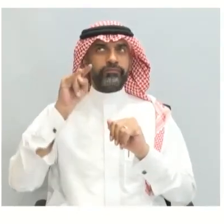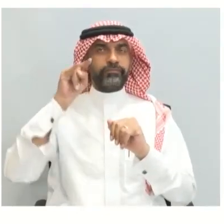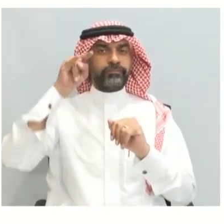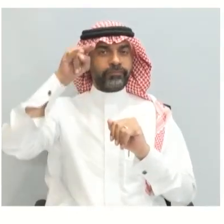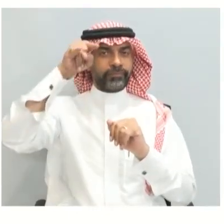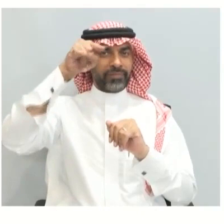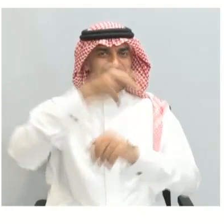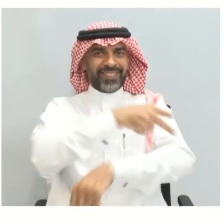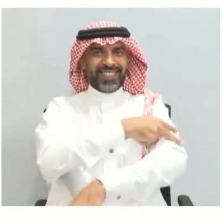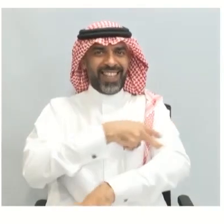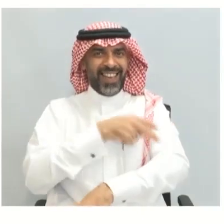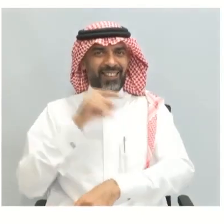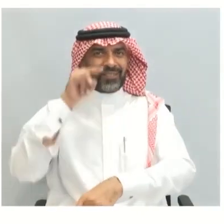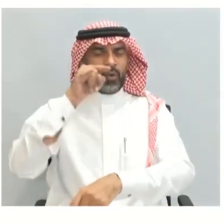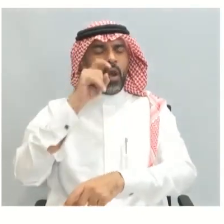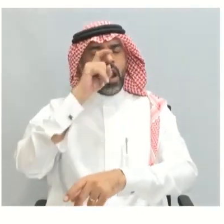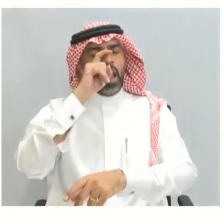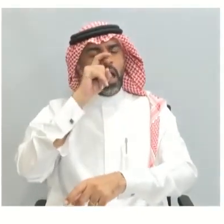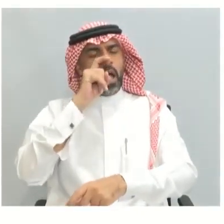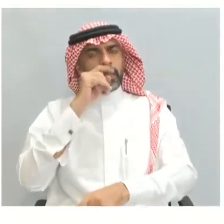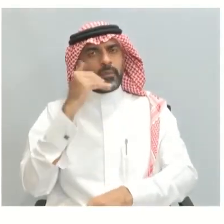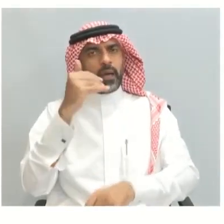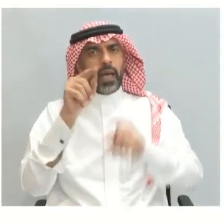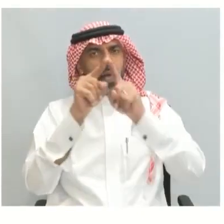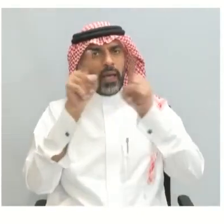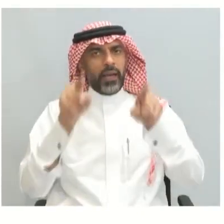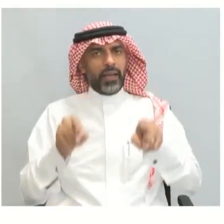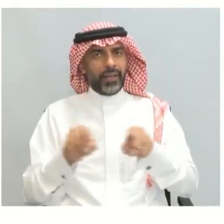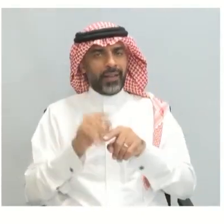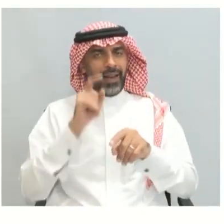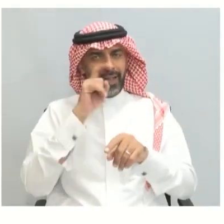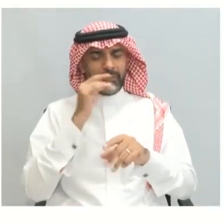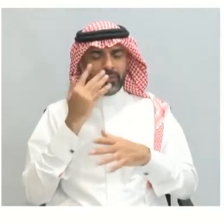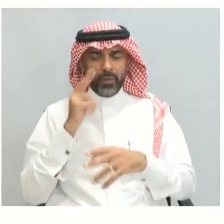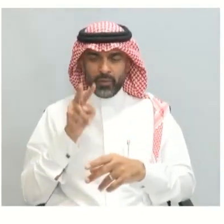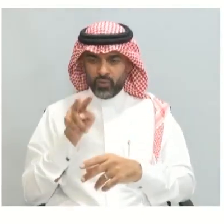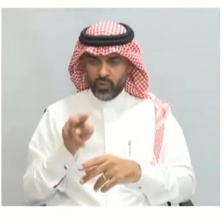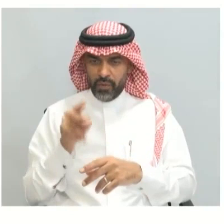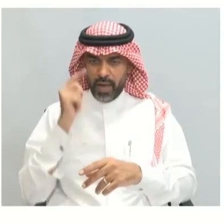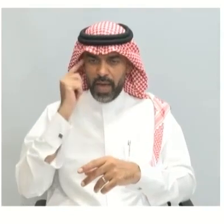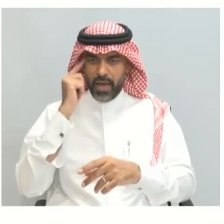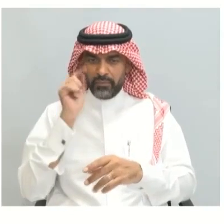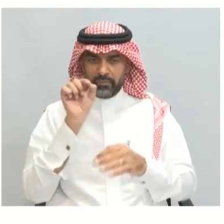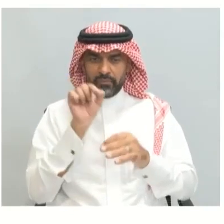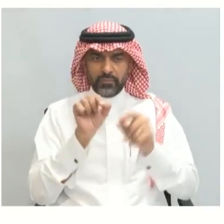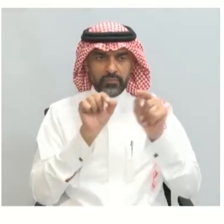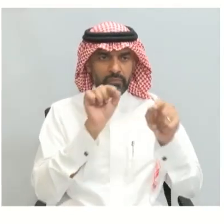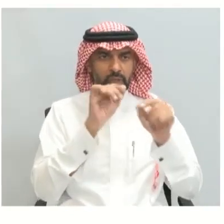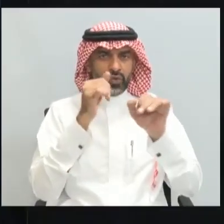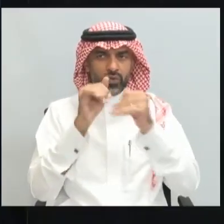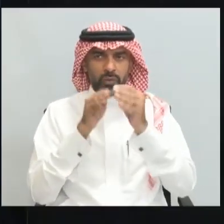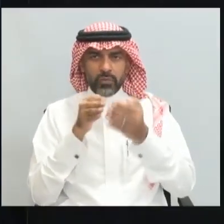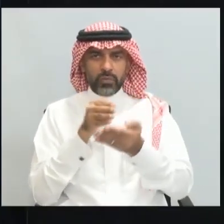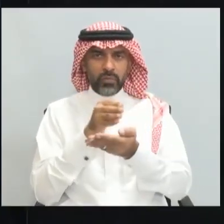عن الخرائط لماذا لانها او من خلالها يستطيع الطيار ان يحدد الطرق الجويه